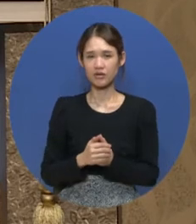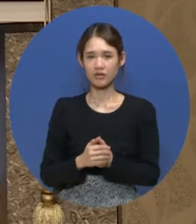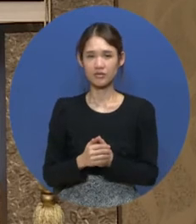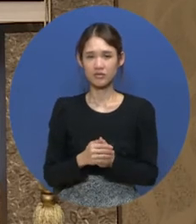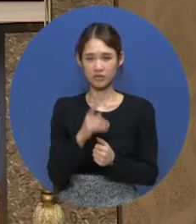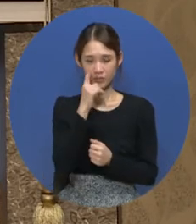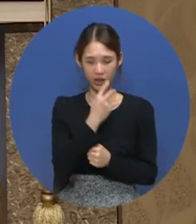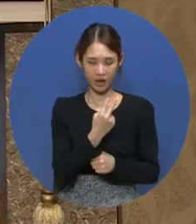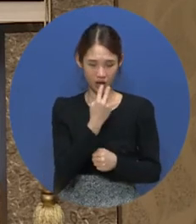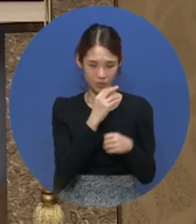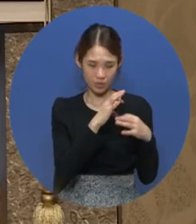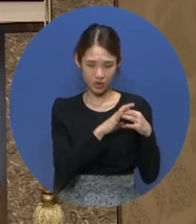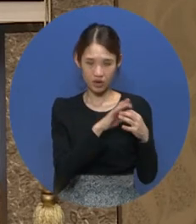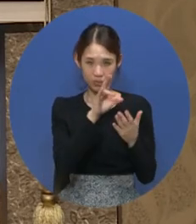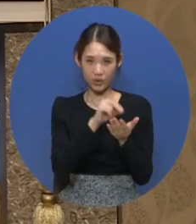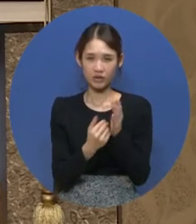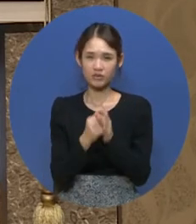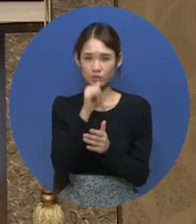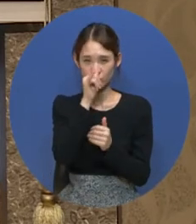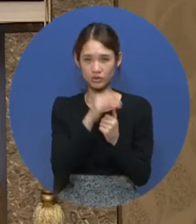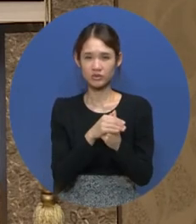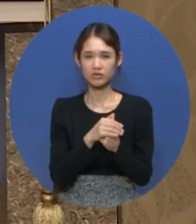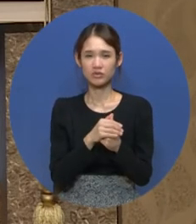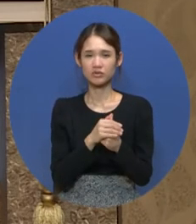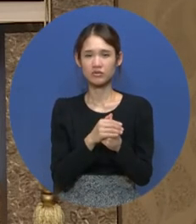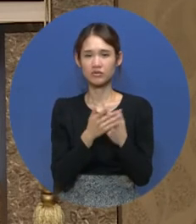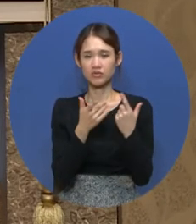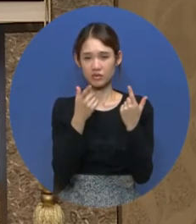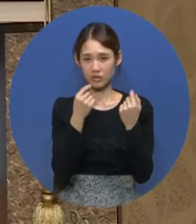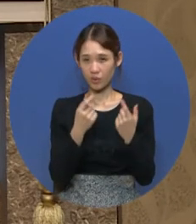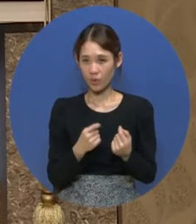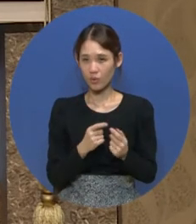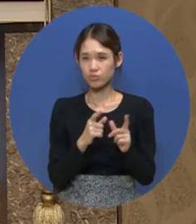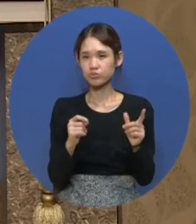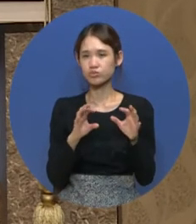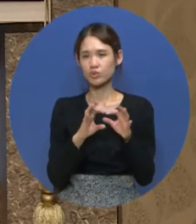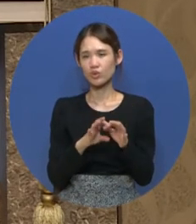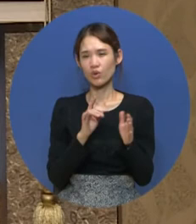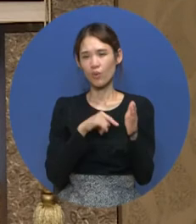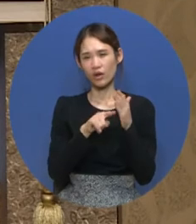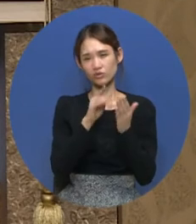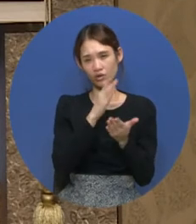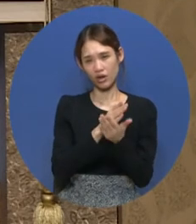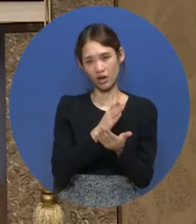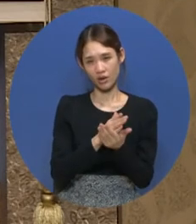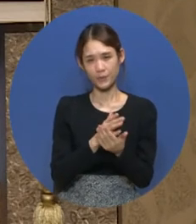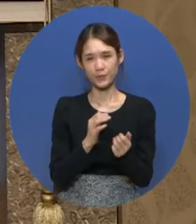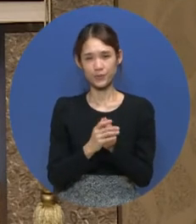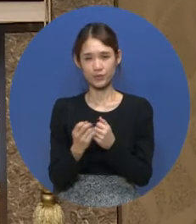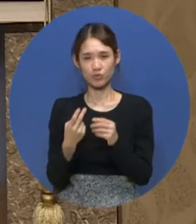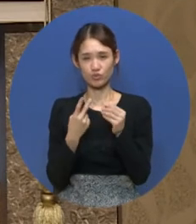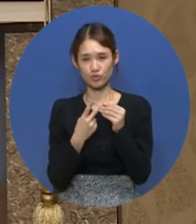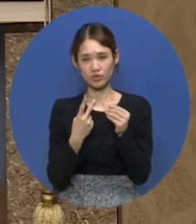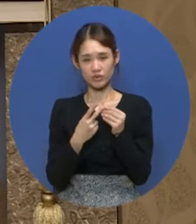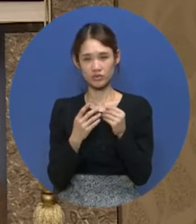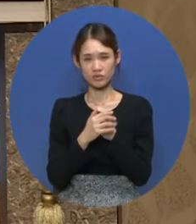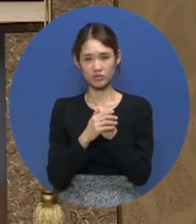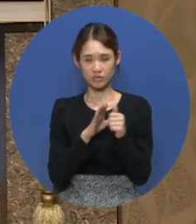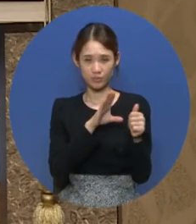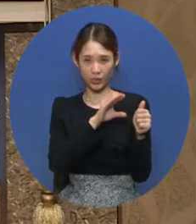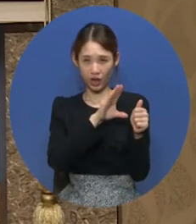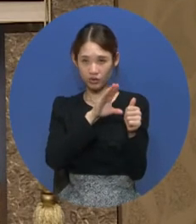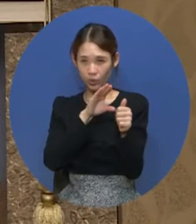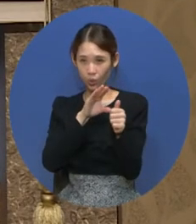미세먼지 관계 문제도 있지만 음 그런 부분에 대해서 외출을 자제하고 두번째는 뭐 지금 각